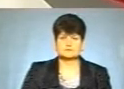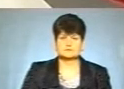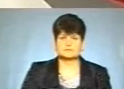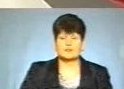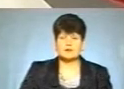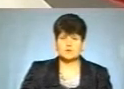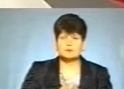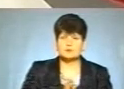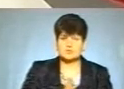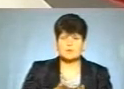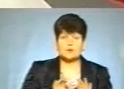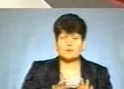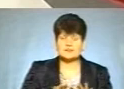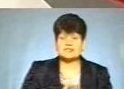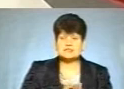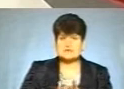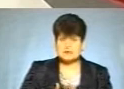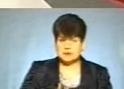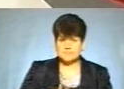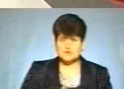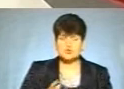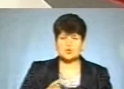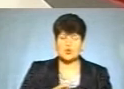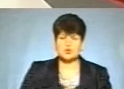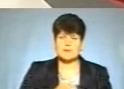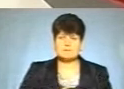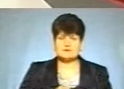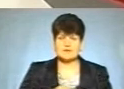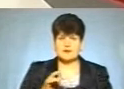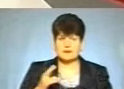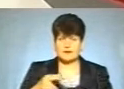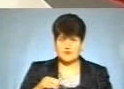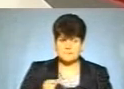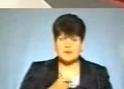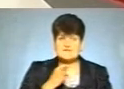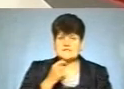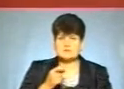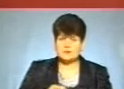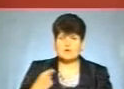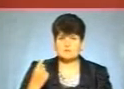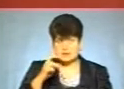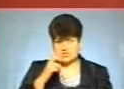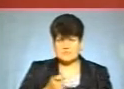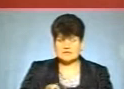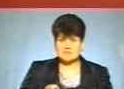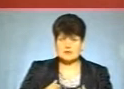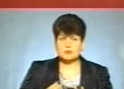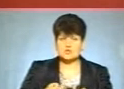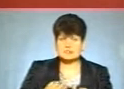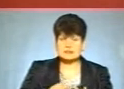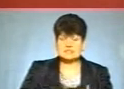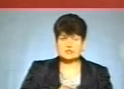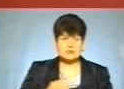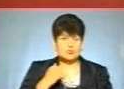Також ми просили прокоментувати ситуацію із скороченням працівників РДА, відповідальних в обласній державній адміністрації. Нам роз'яснили